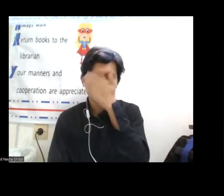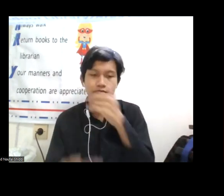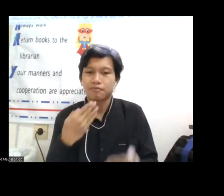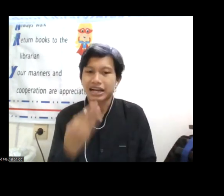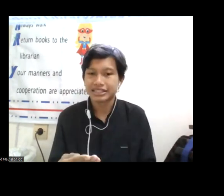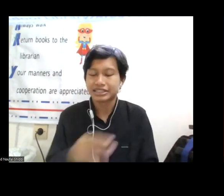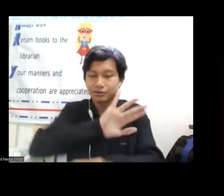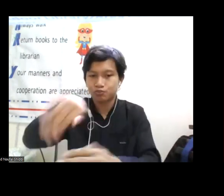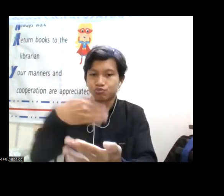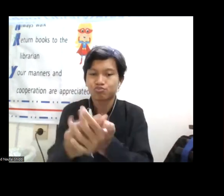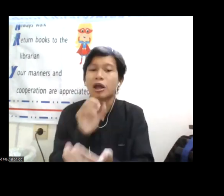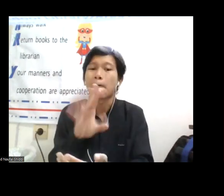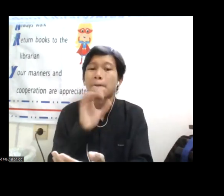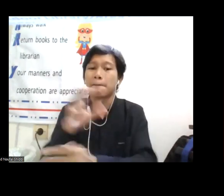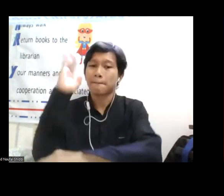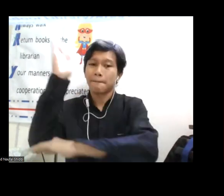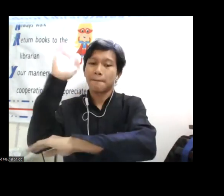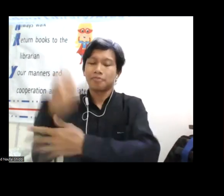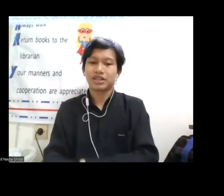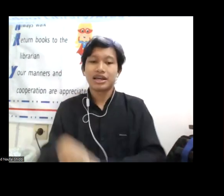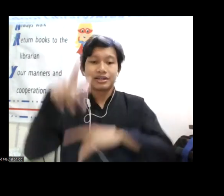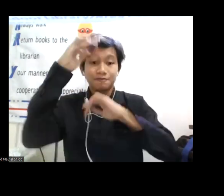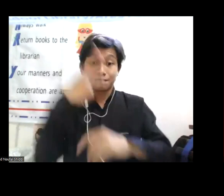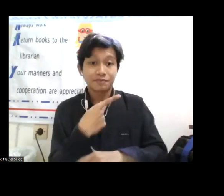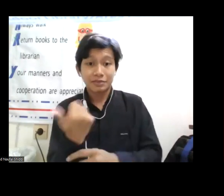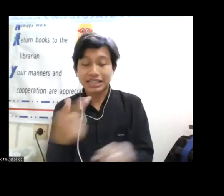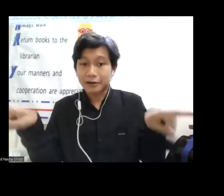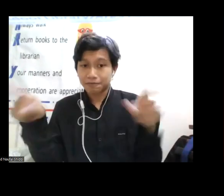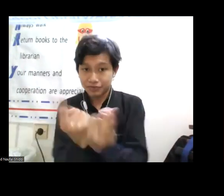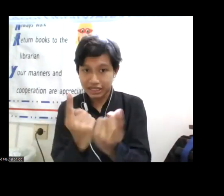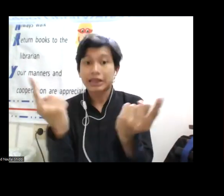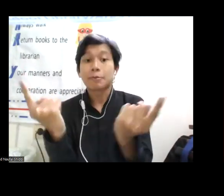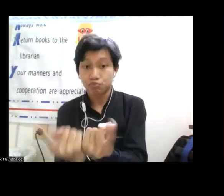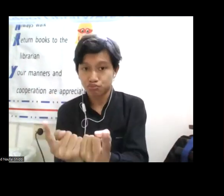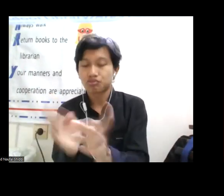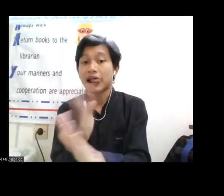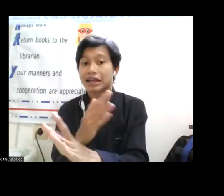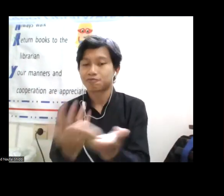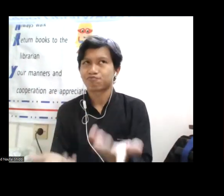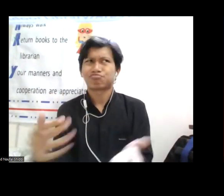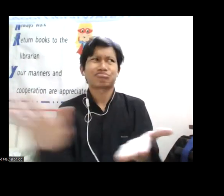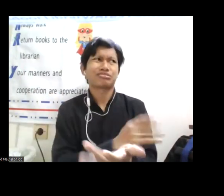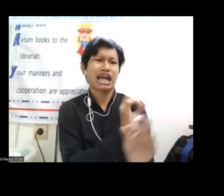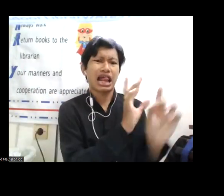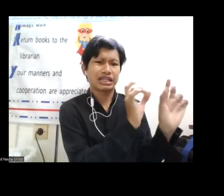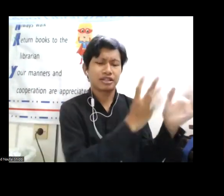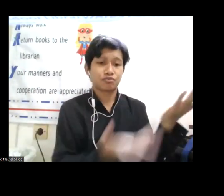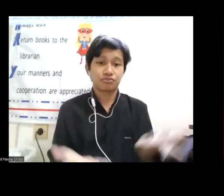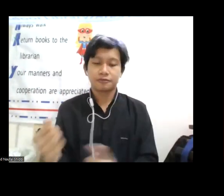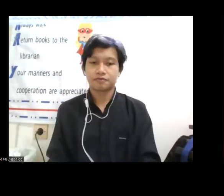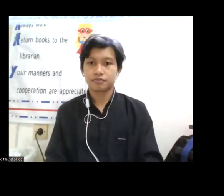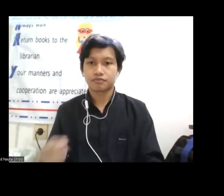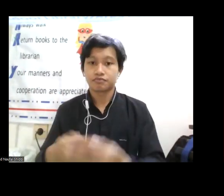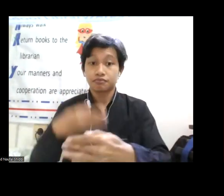Semoga kita bisa bertemu kembali di acara atau kesempatan yang lain untuk selanjutnya bulan